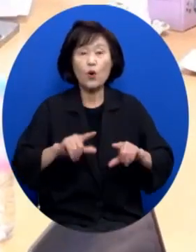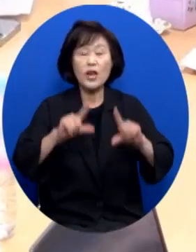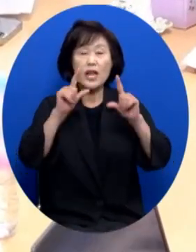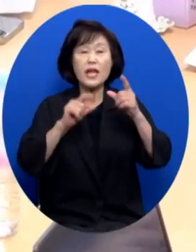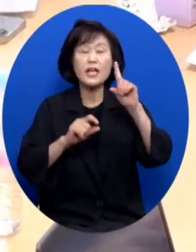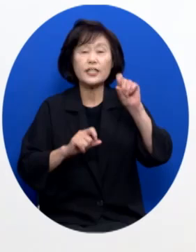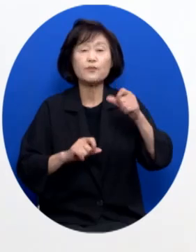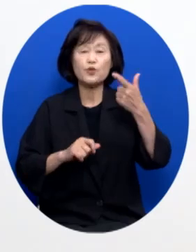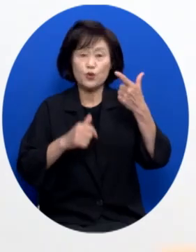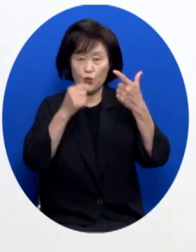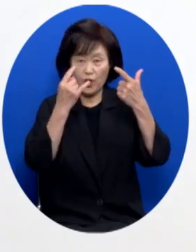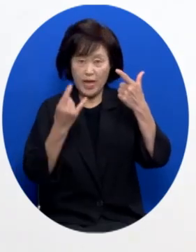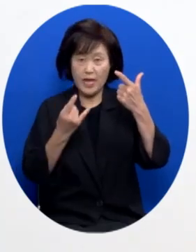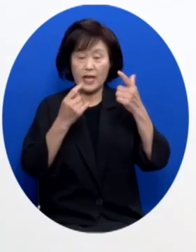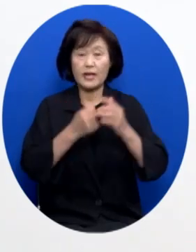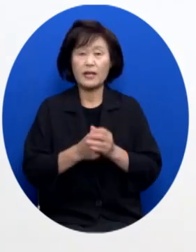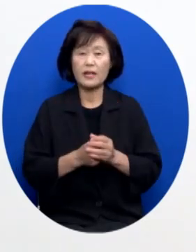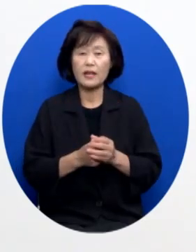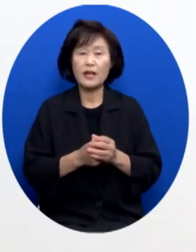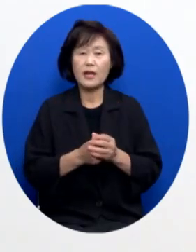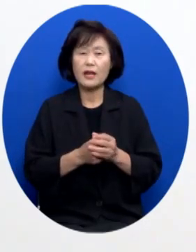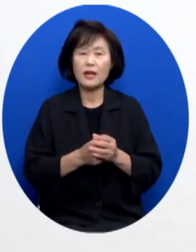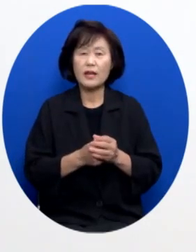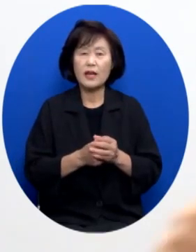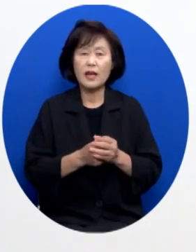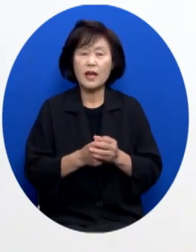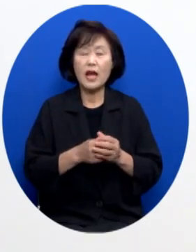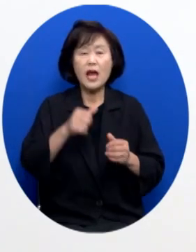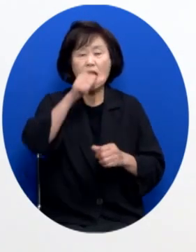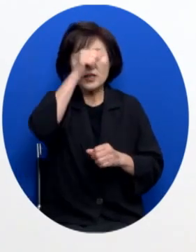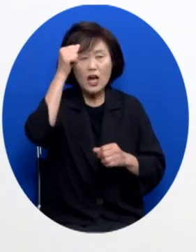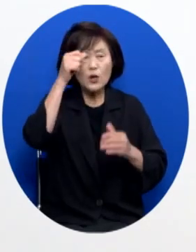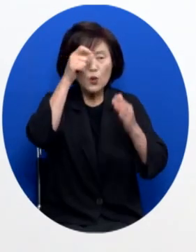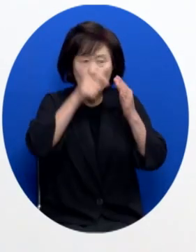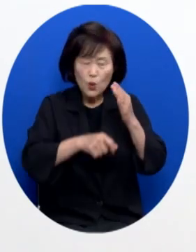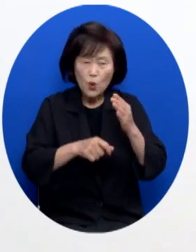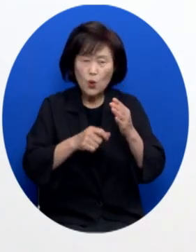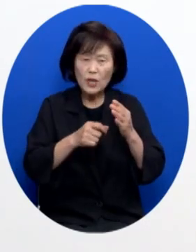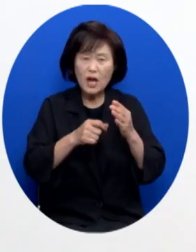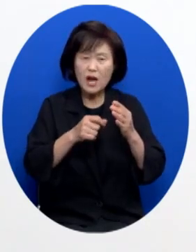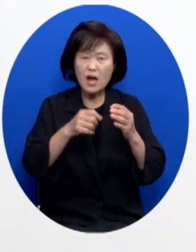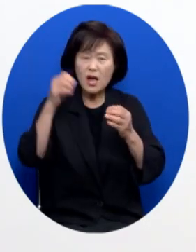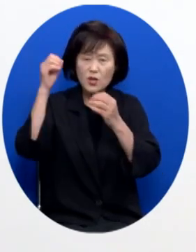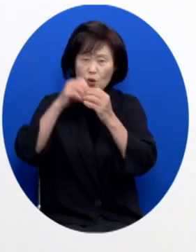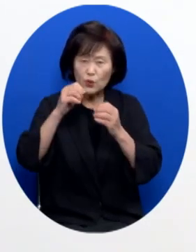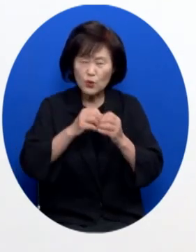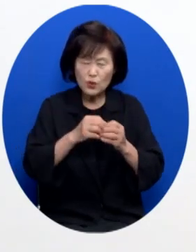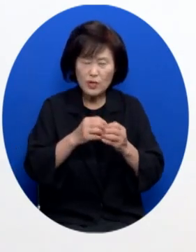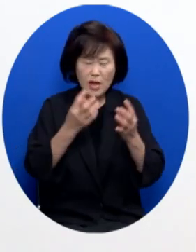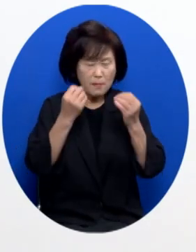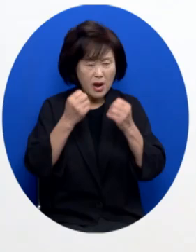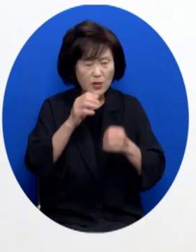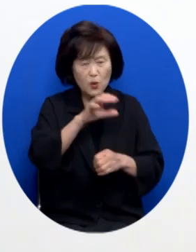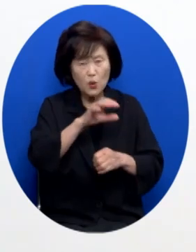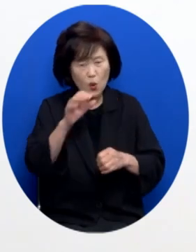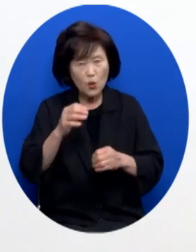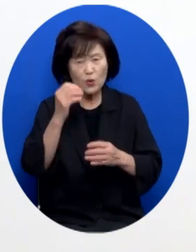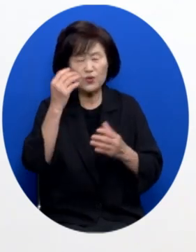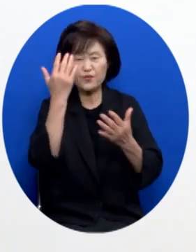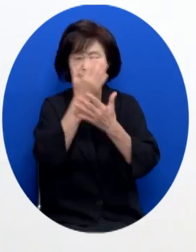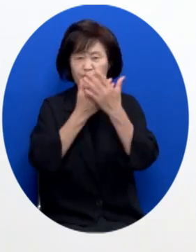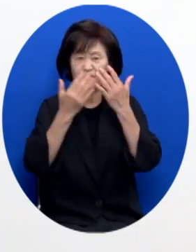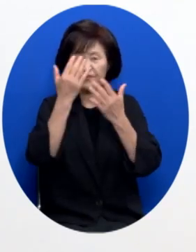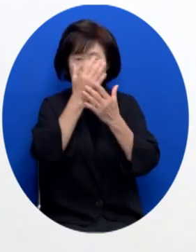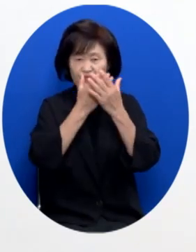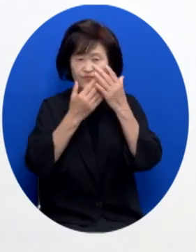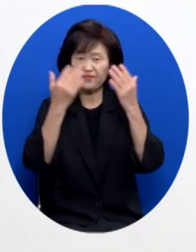맞았습니다. 많은 부분이 사실상 훼손 내지는 퇴보되고 있다고 하는 부분들 때문에 이 장로교회